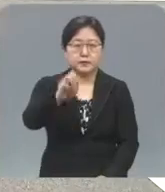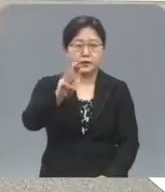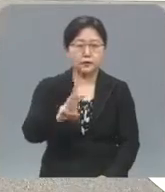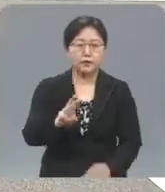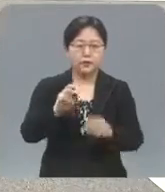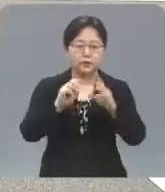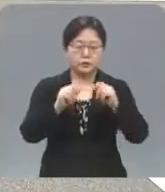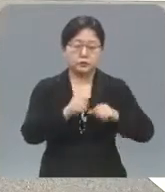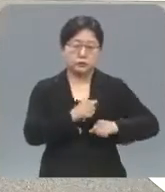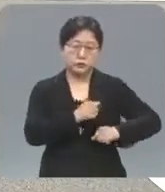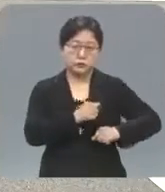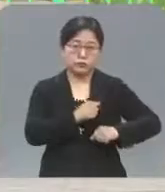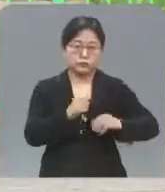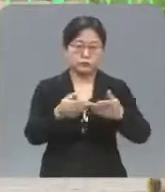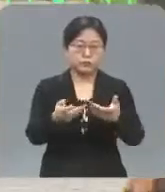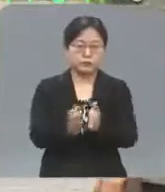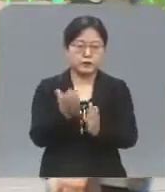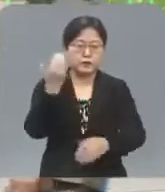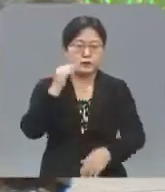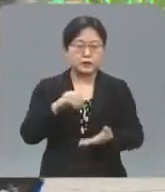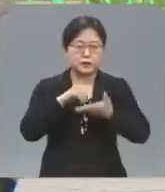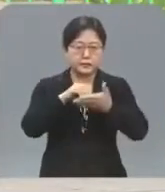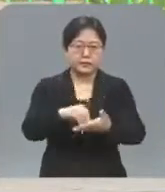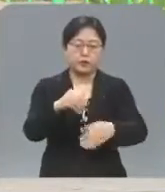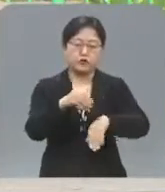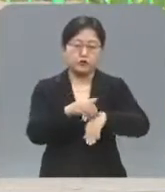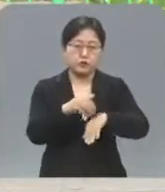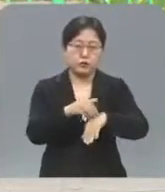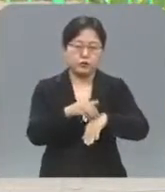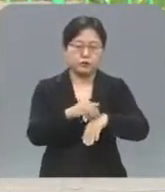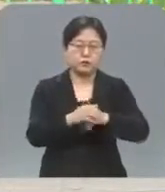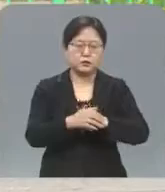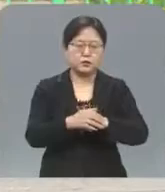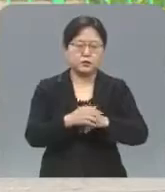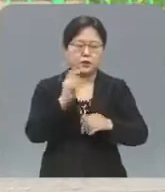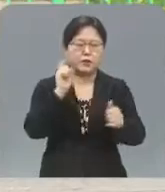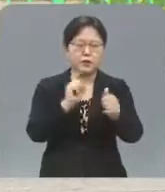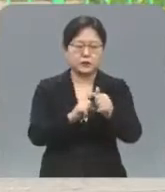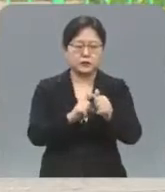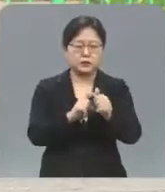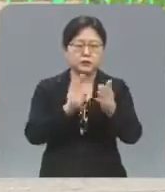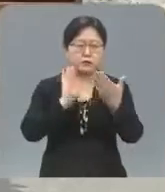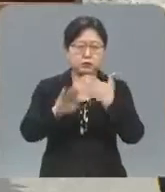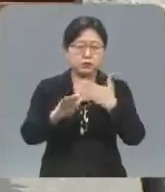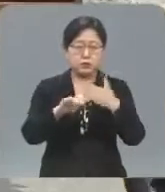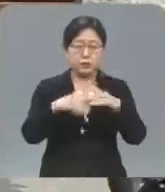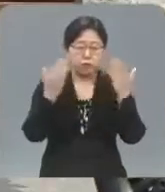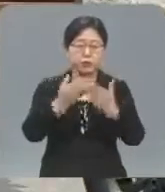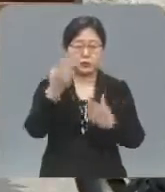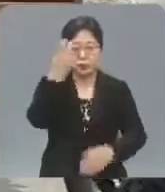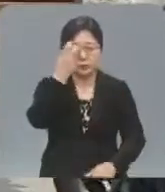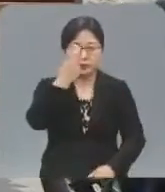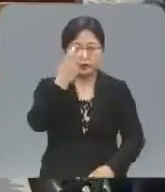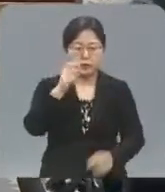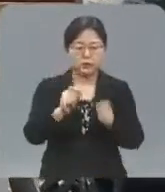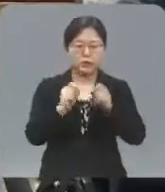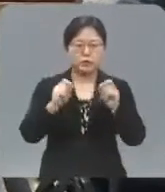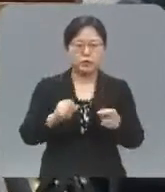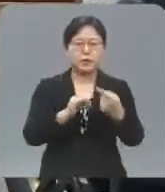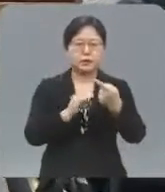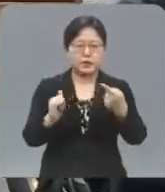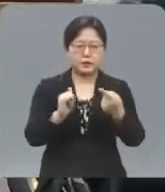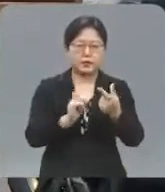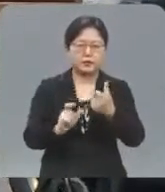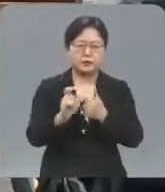광주의 한 육군 부대. 최근 입소한 훈련병이 확진 판정을 받은 뒤 이뤄진 전수검사에서 동료 한